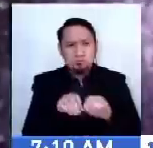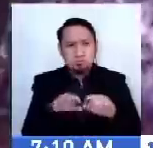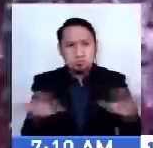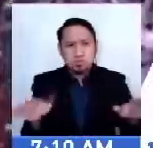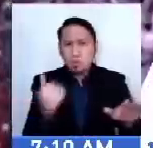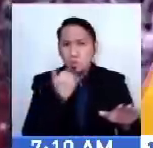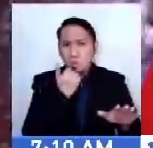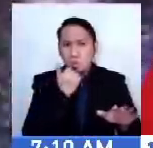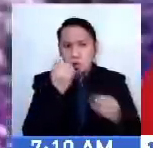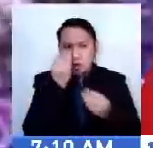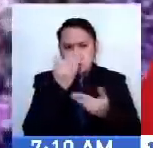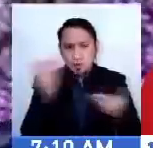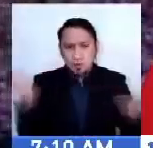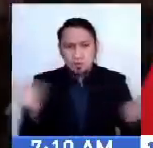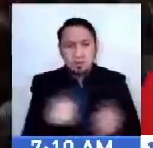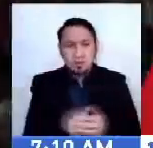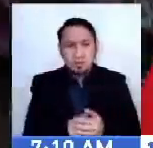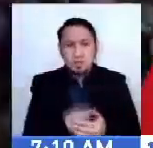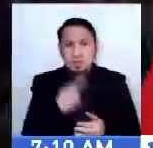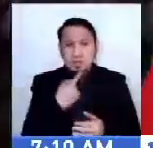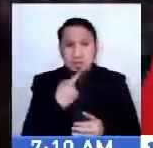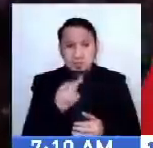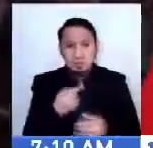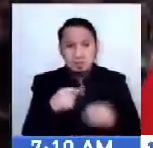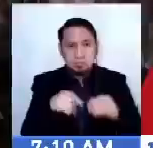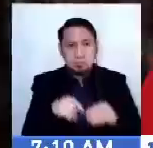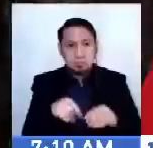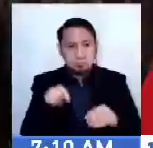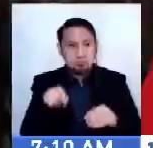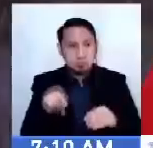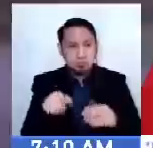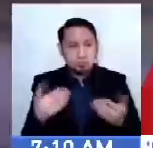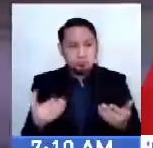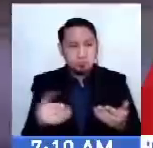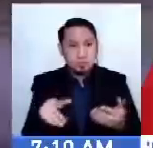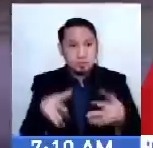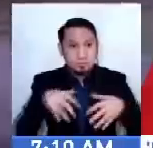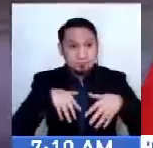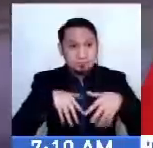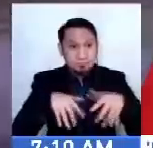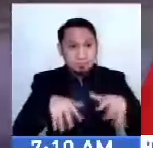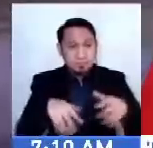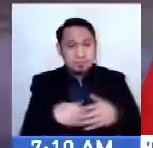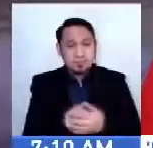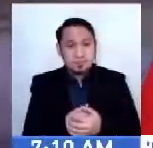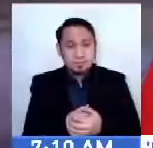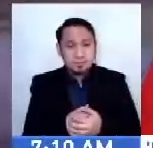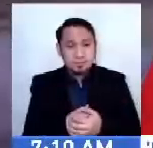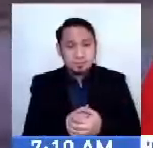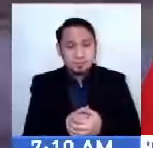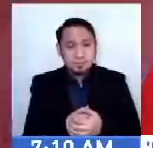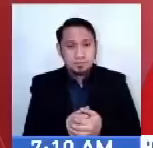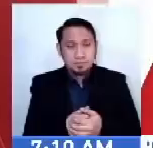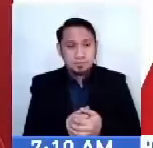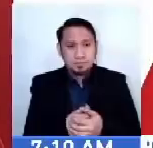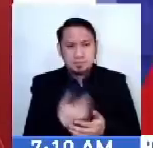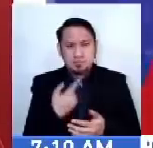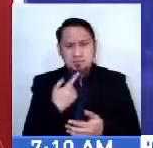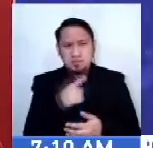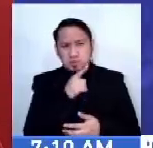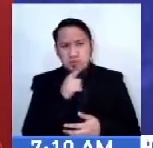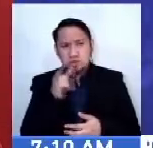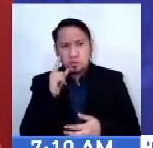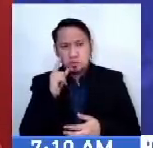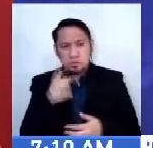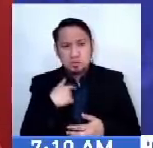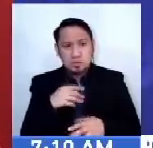Grand Rally sa Pasay nitong Sabado, nakaarawan din ng Vice Presidente. Sa isang pahayag, nauna nang itinanggi ni Robredo na advisor